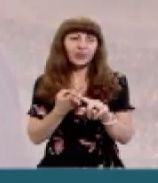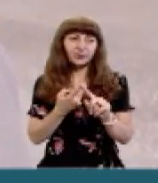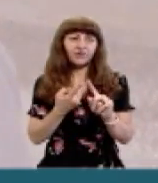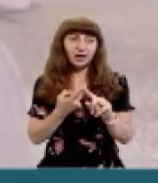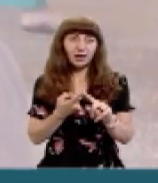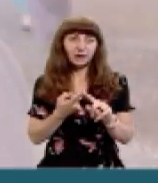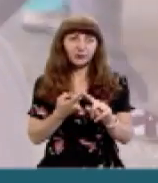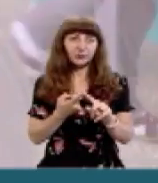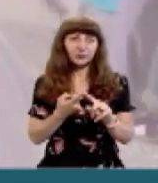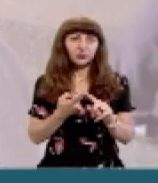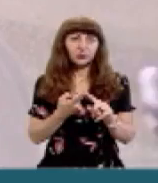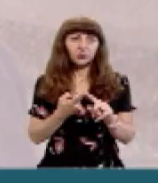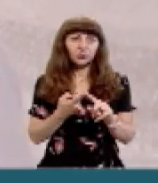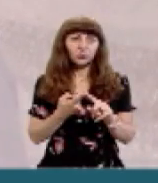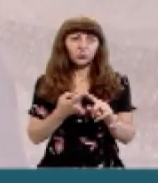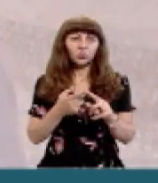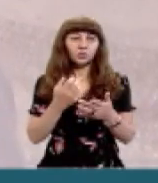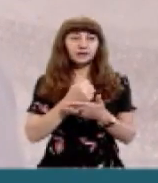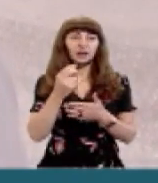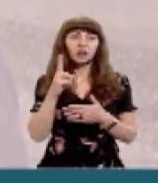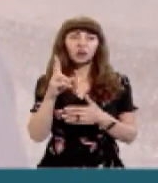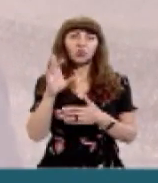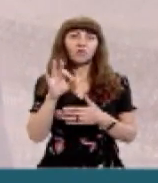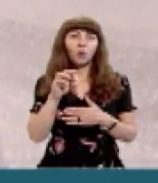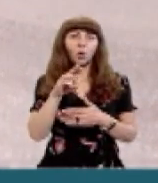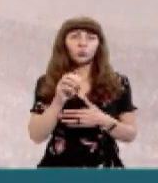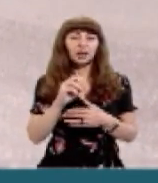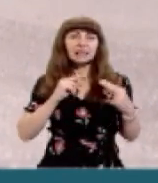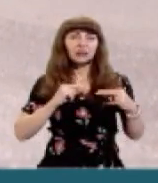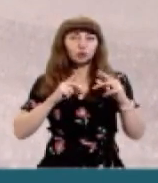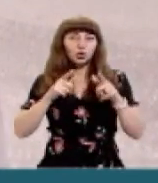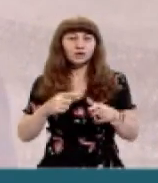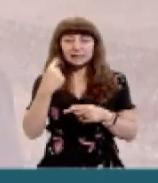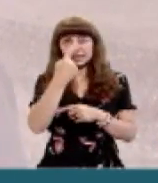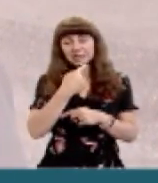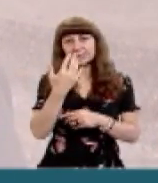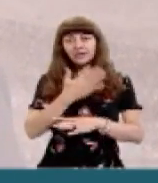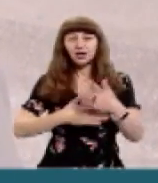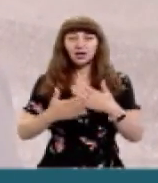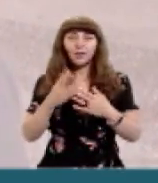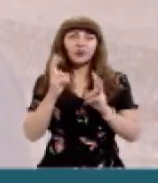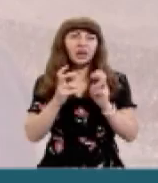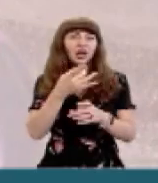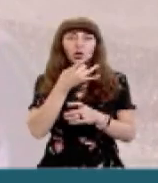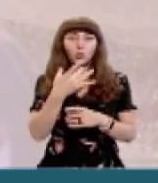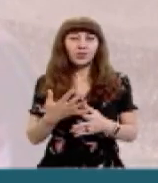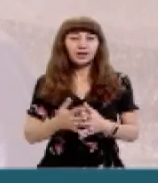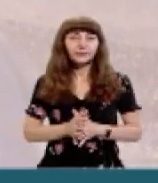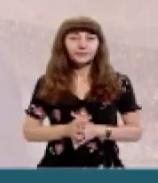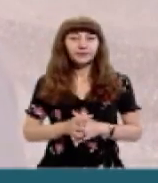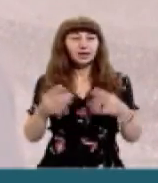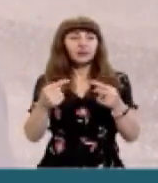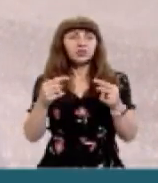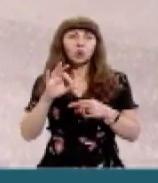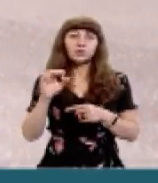это установление квоты для трудоустройства лиц с инвалидностью на предприятиях любой формы собственности. В